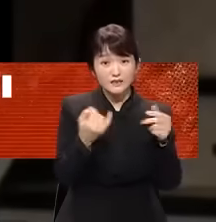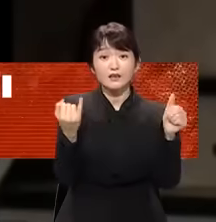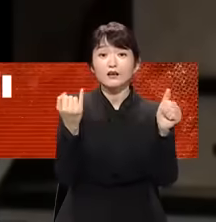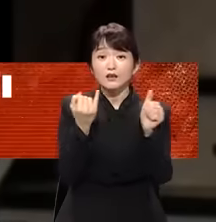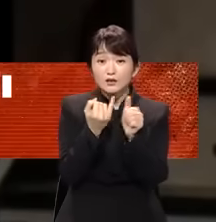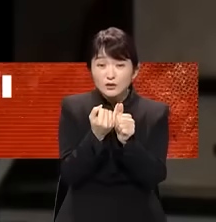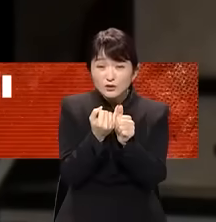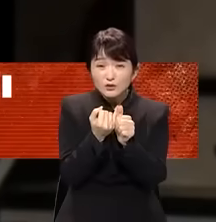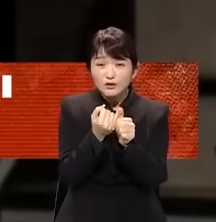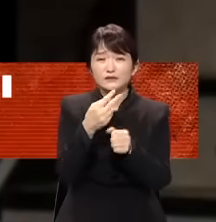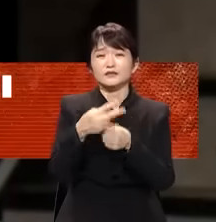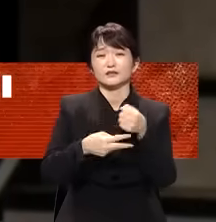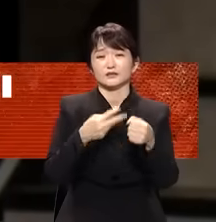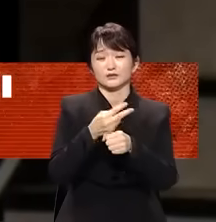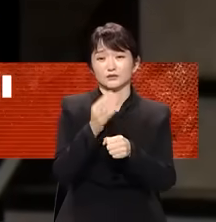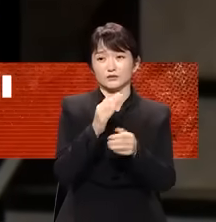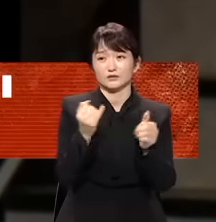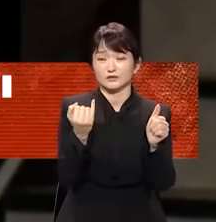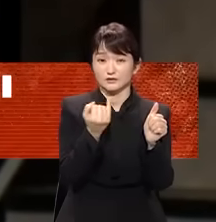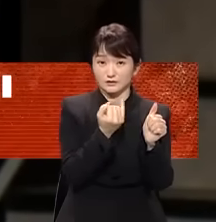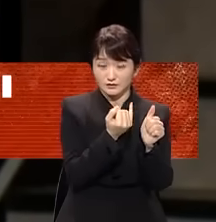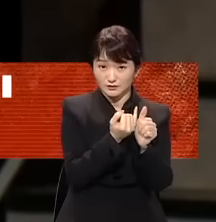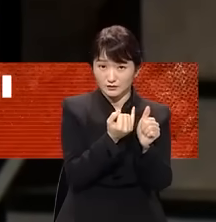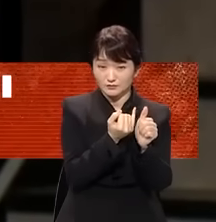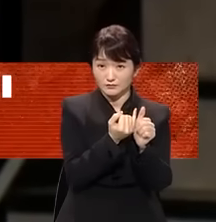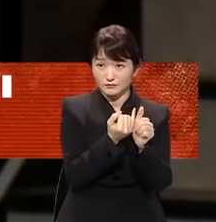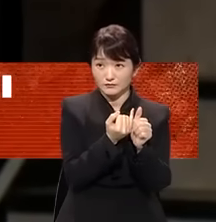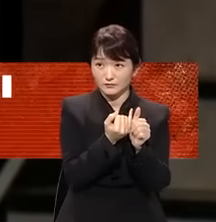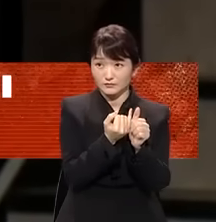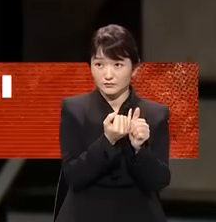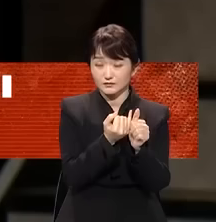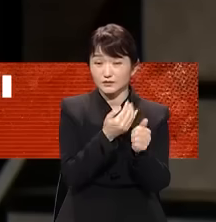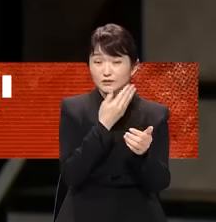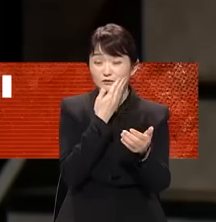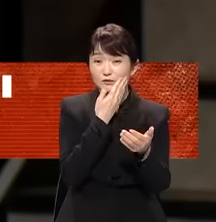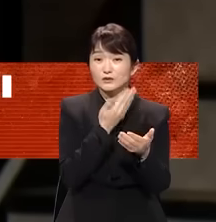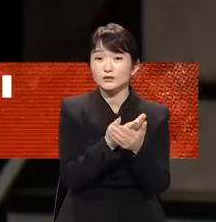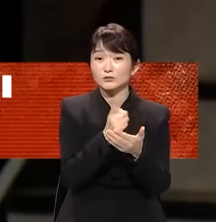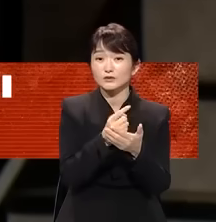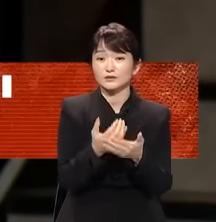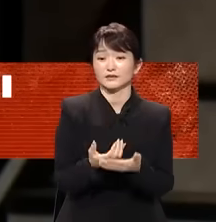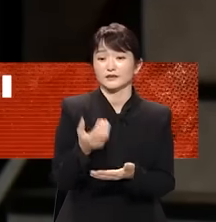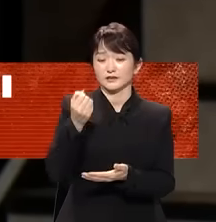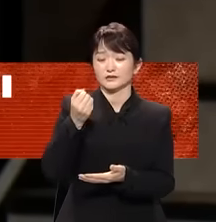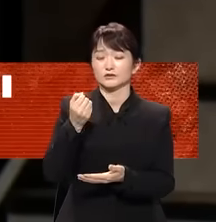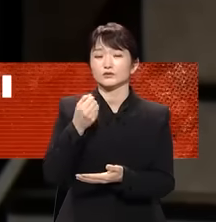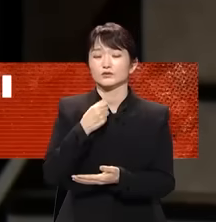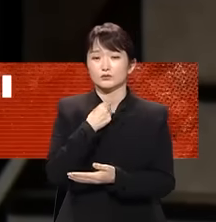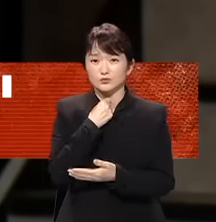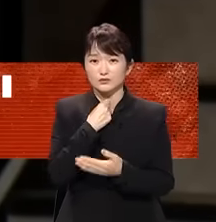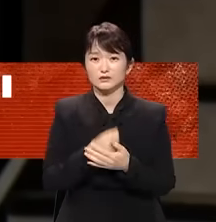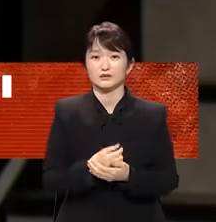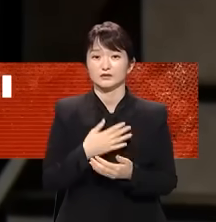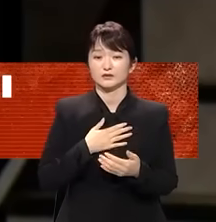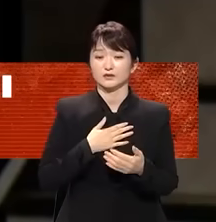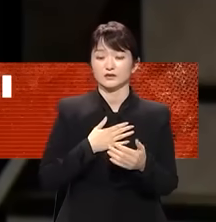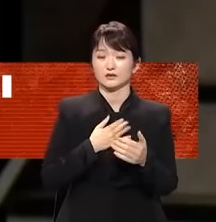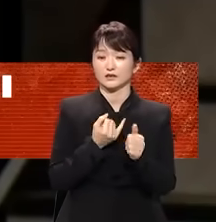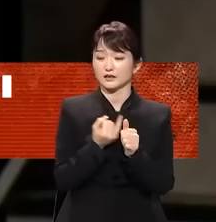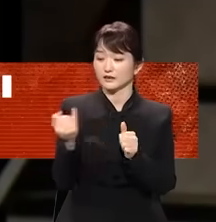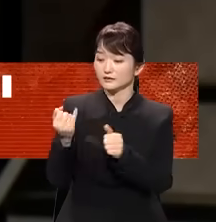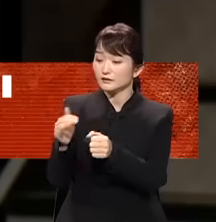남녀간의 사랑이라는 것 중에 가장 중요한 속성 중에 하나는 소유욕이아요 내가 사랑하는 내 아내를 누군가가 같이